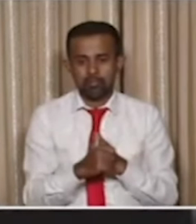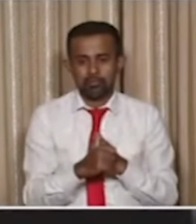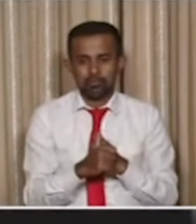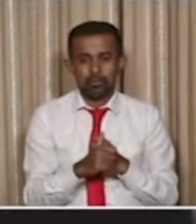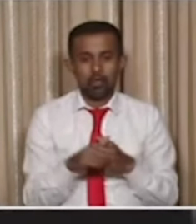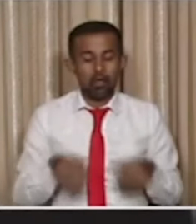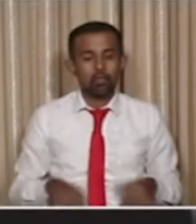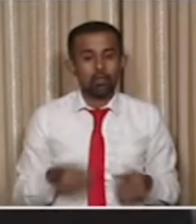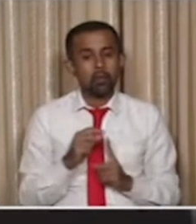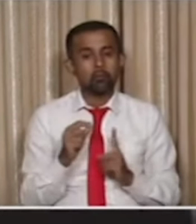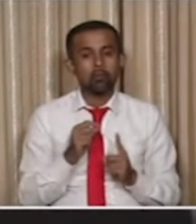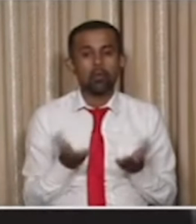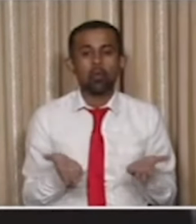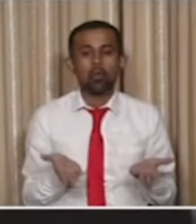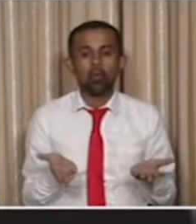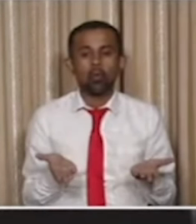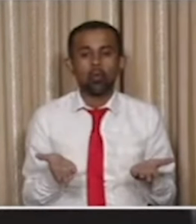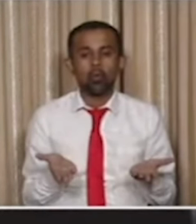अदे पार्लिमेंट मुकदेन